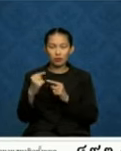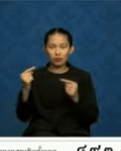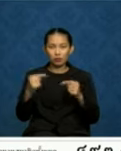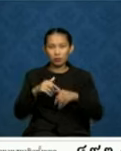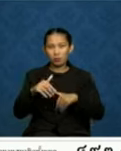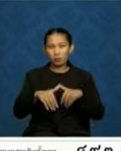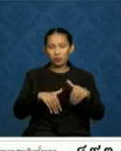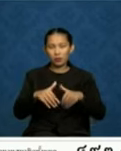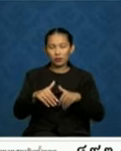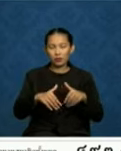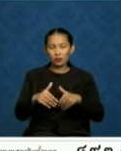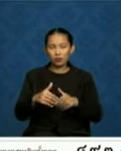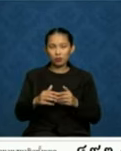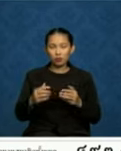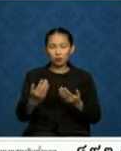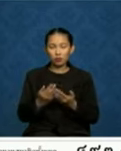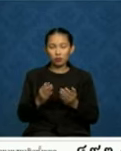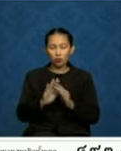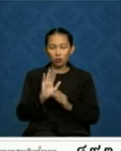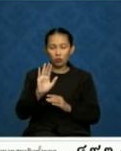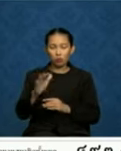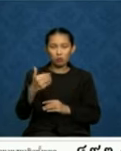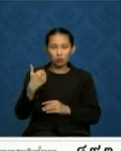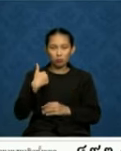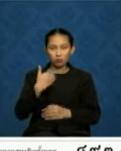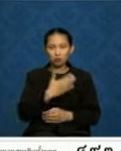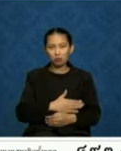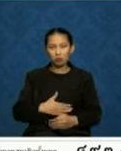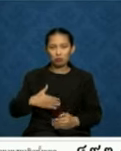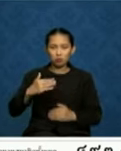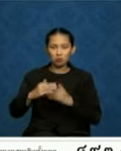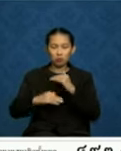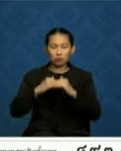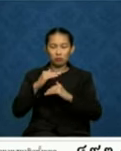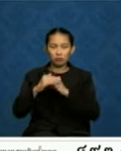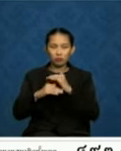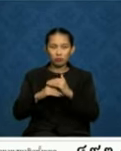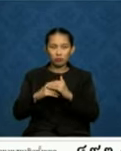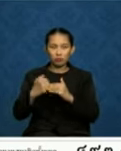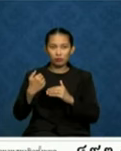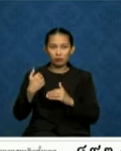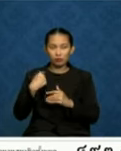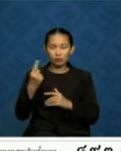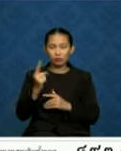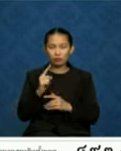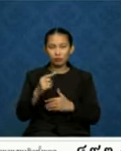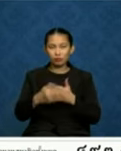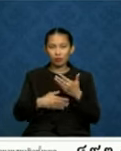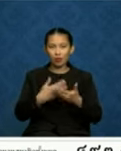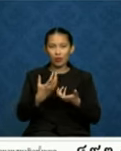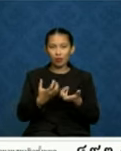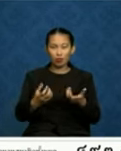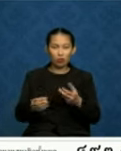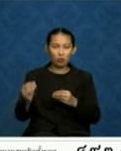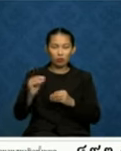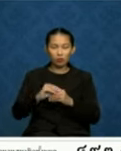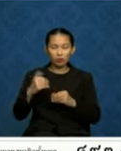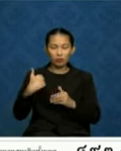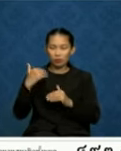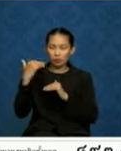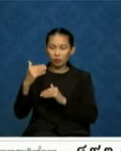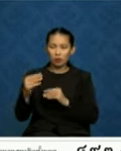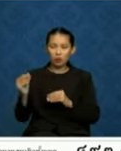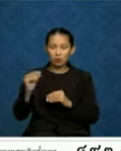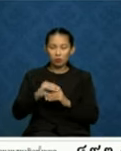องชาวยาสูบมีชีวิตความเป็นอยู่ดีขึ้นมีสามารถขายผลผลิตได้มากขึ้นได้รับโควต้ามากขึ้